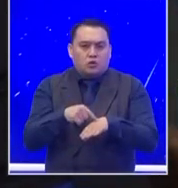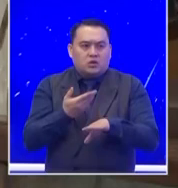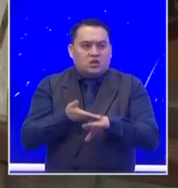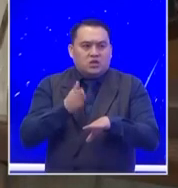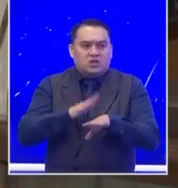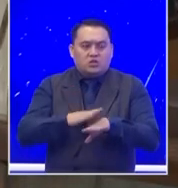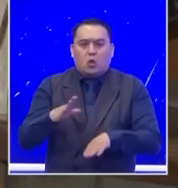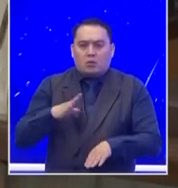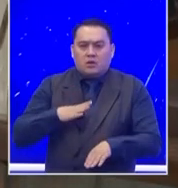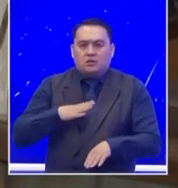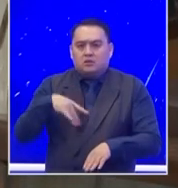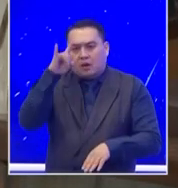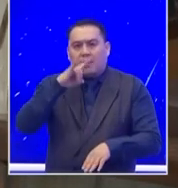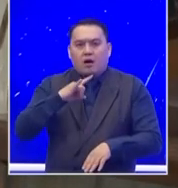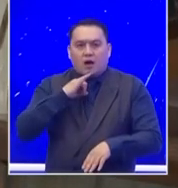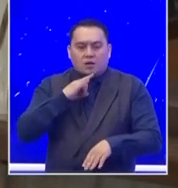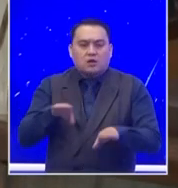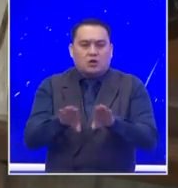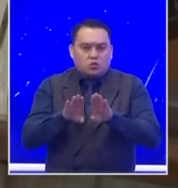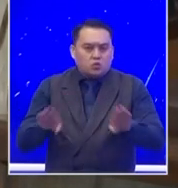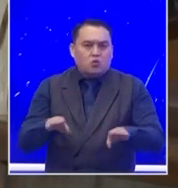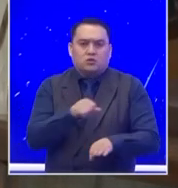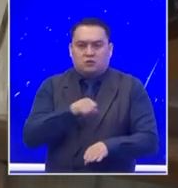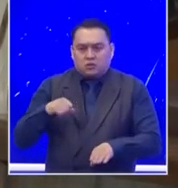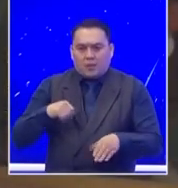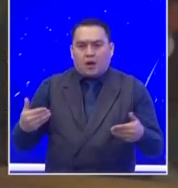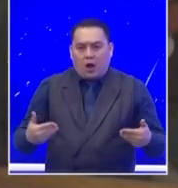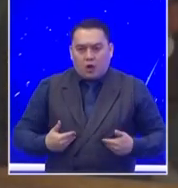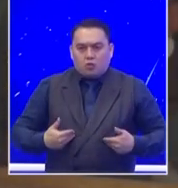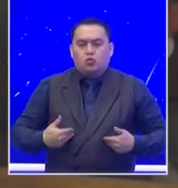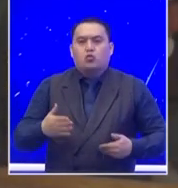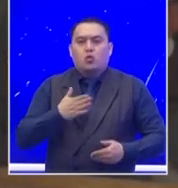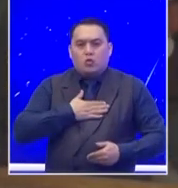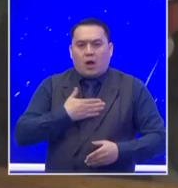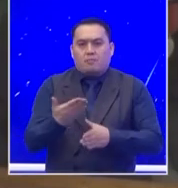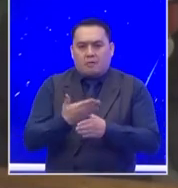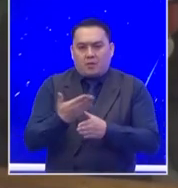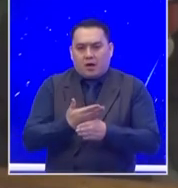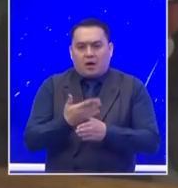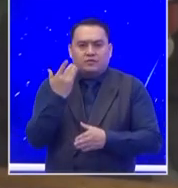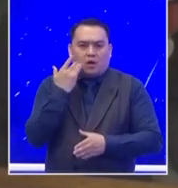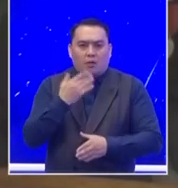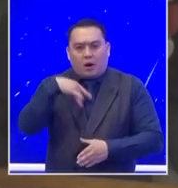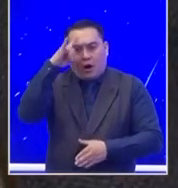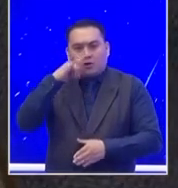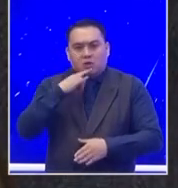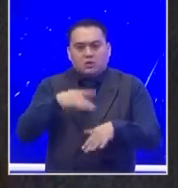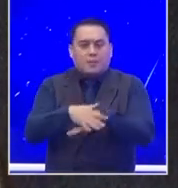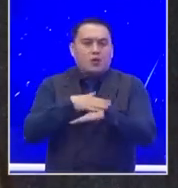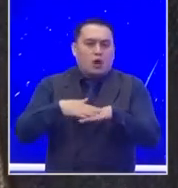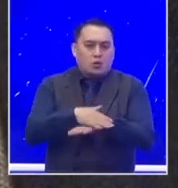тяжело, голод пережили же они тоже в то время, но все равно помогали нам. Благодаря казахскому